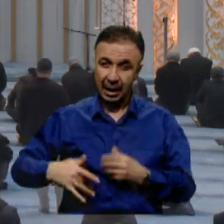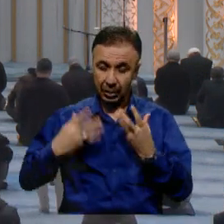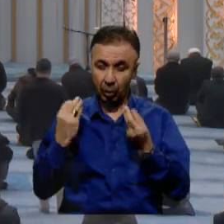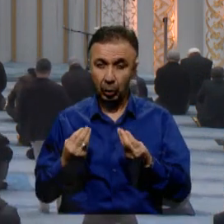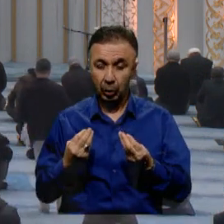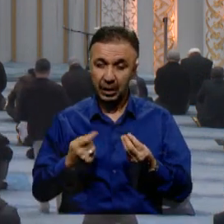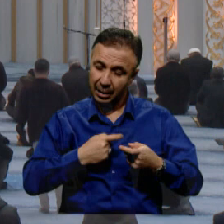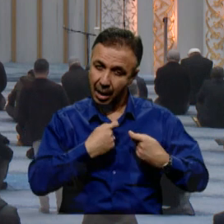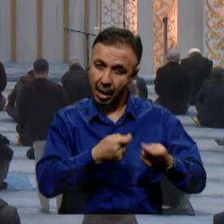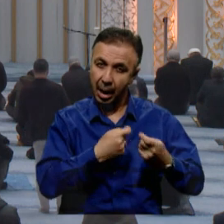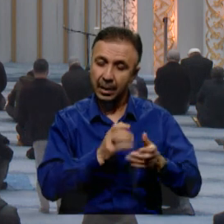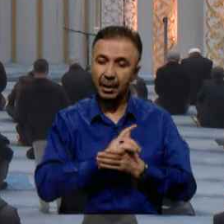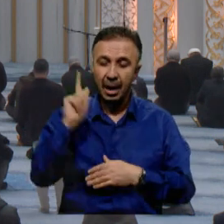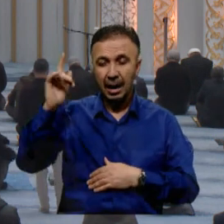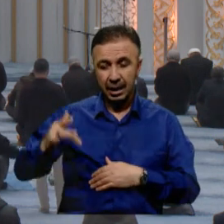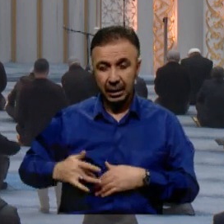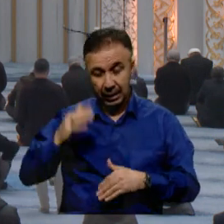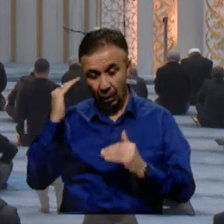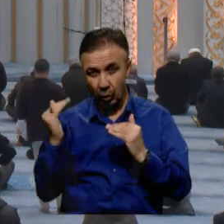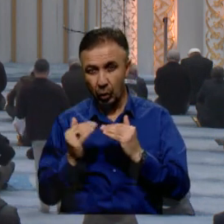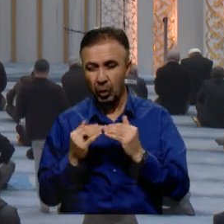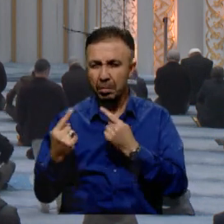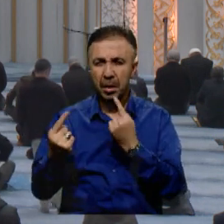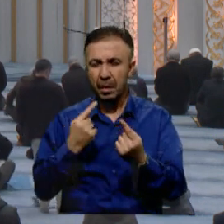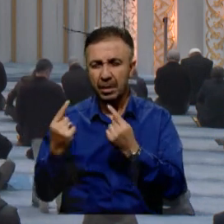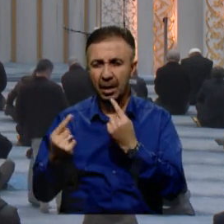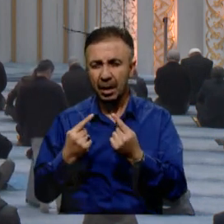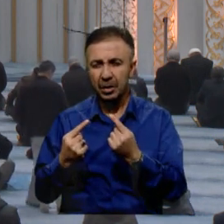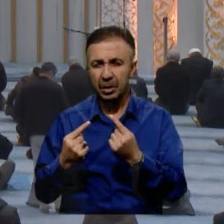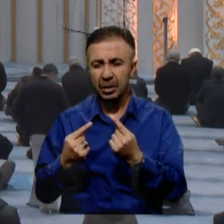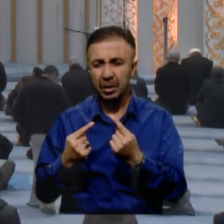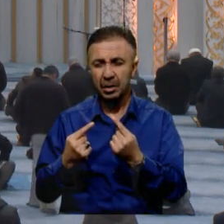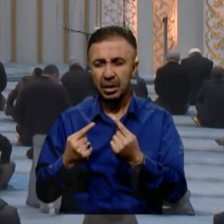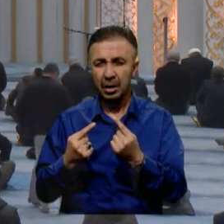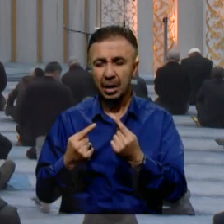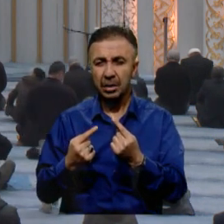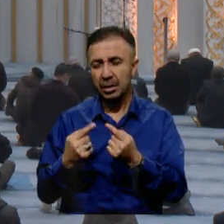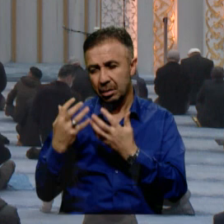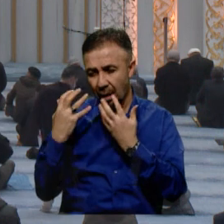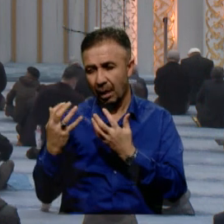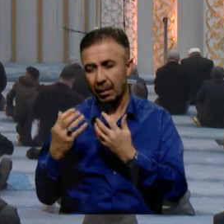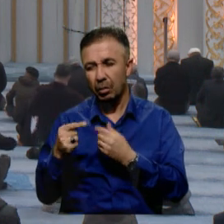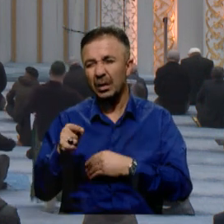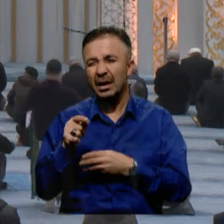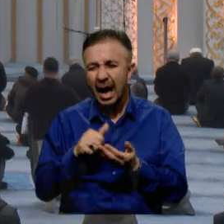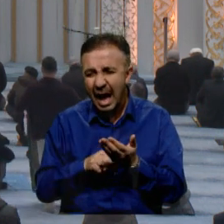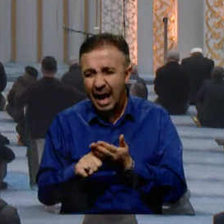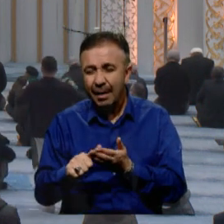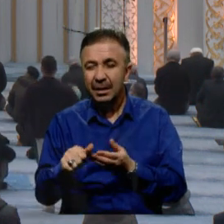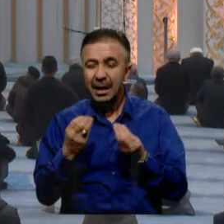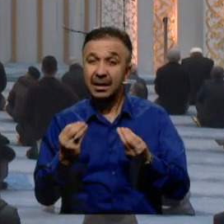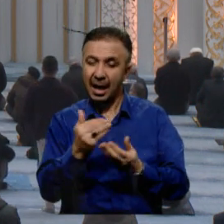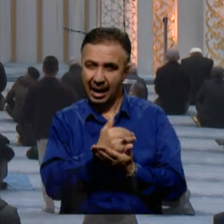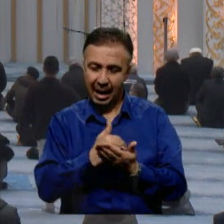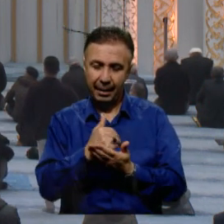harcamak, Allah'ın rızasına uygun birbirimize karşı davranmak, bütün bunlar samim, salih ameldir. Ve